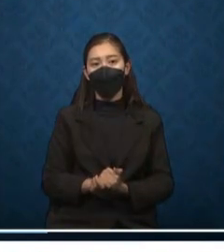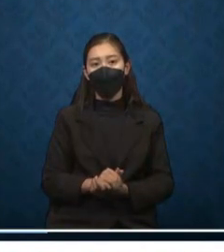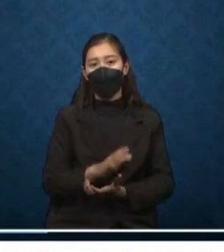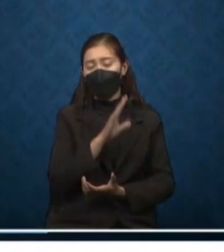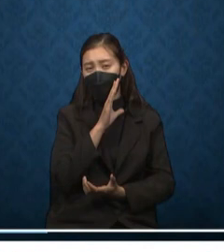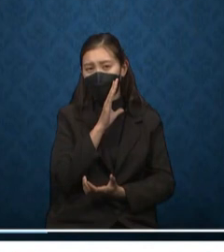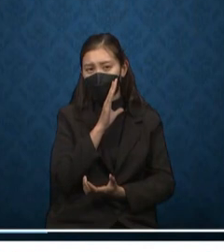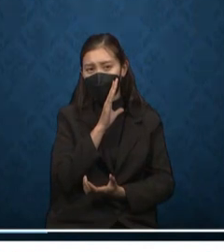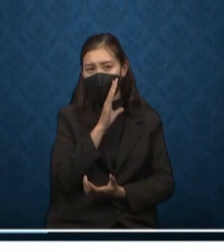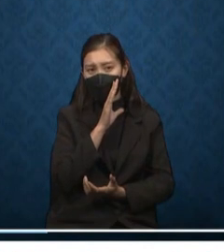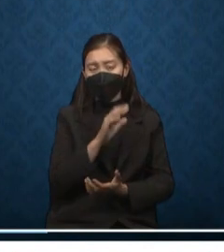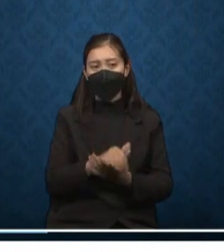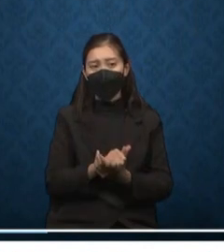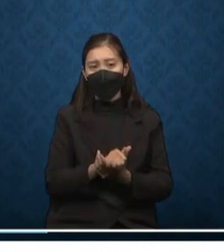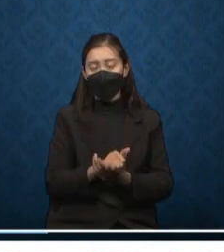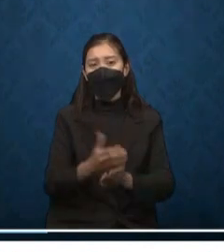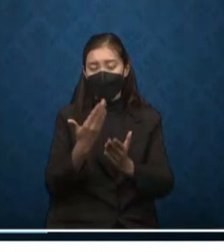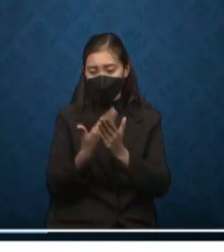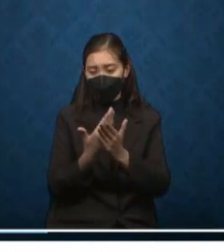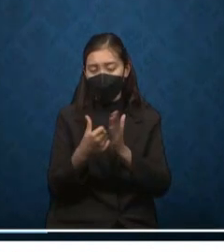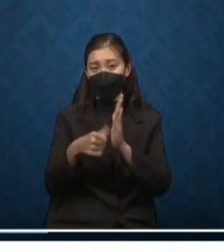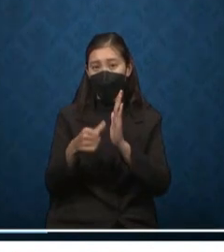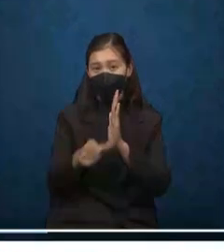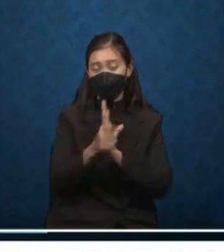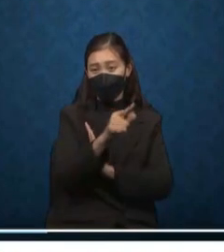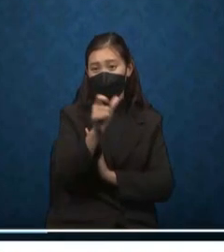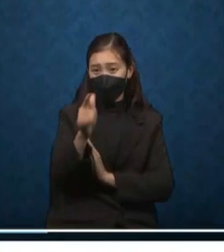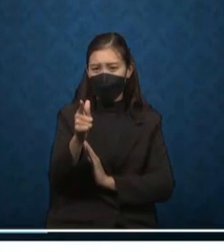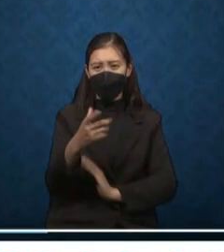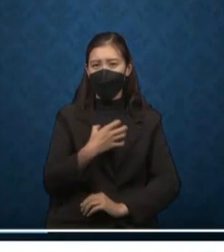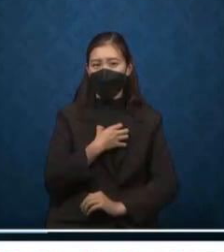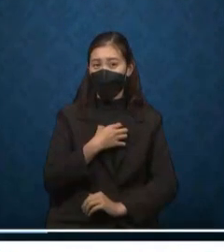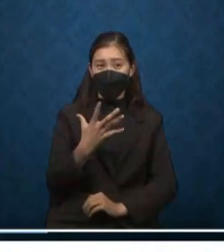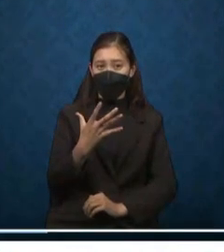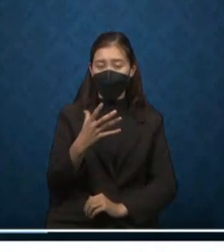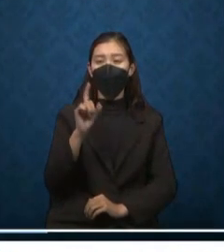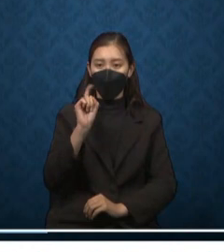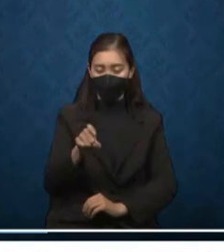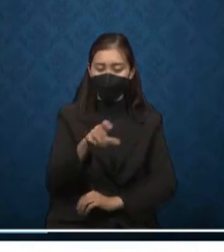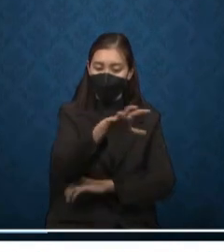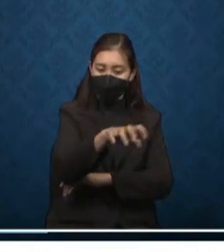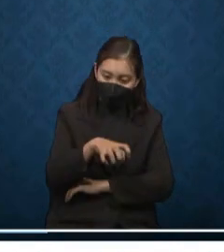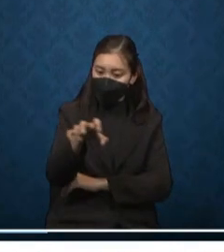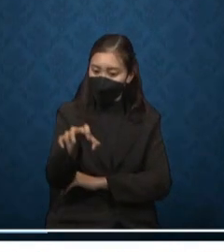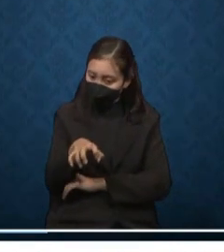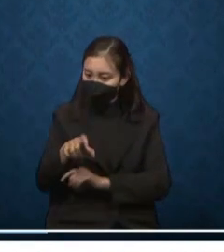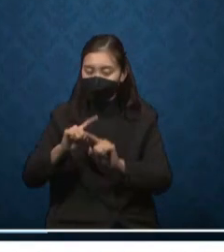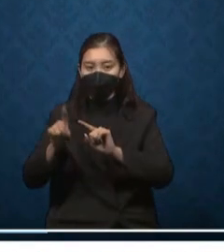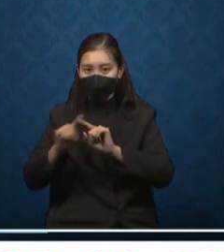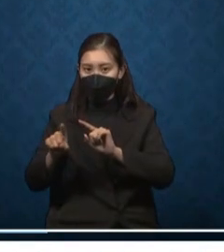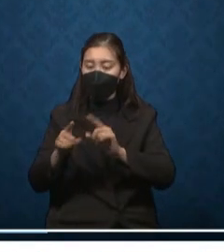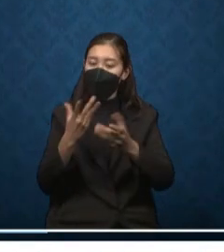วครอบครองอยู่เอามาใช้ประโยชน์เพราะถ้าปล่อยรกร้างว่างเปล่าหลวงก็จะถือว่าไม่ได้ใช้ประโยชน์เพราะฉะนั้นต้องเก็บภ